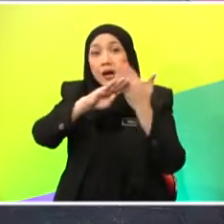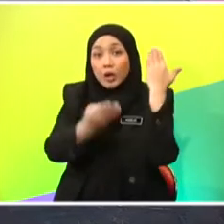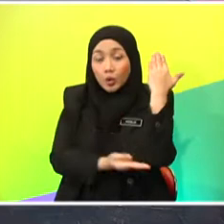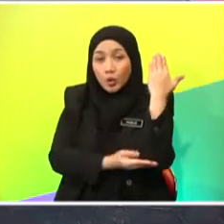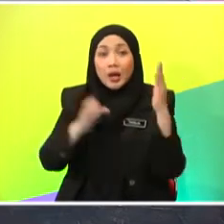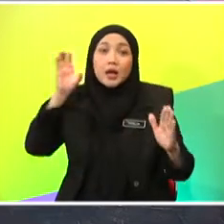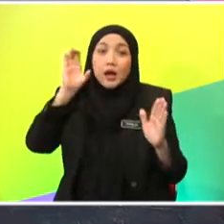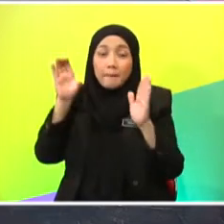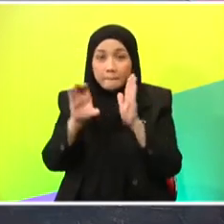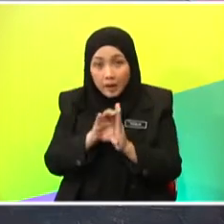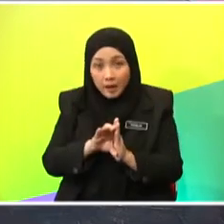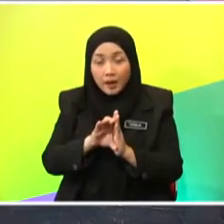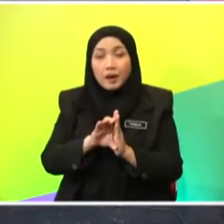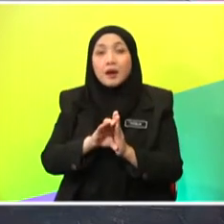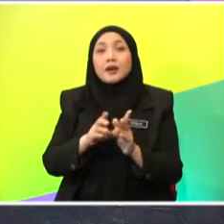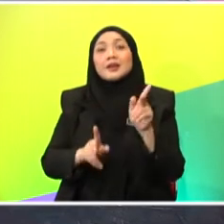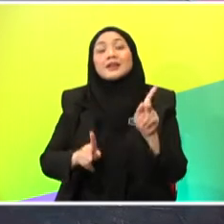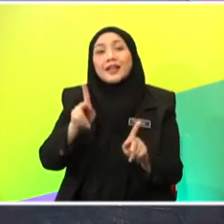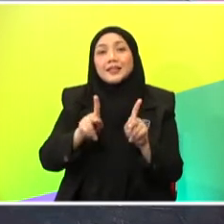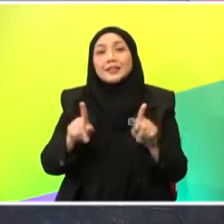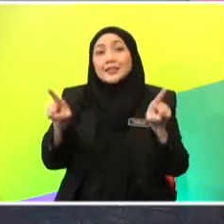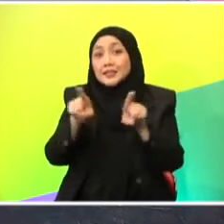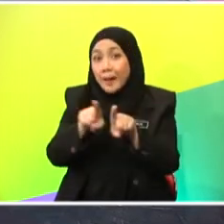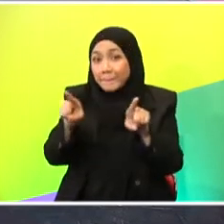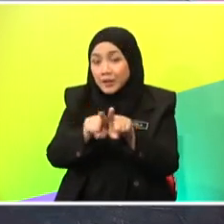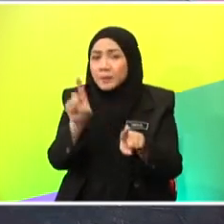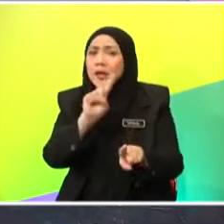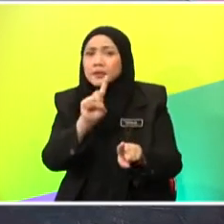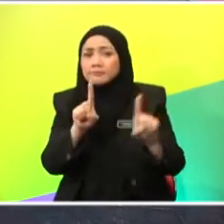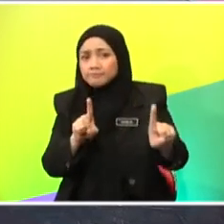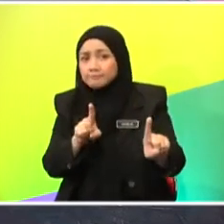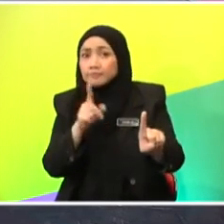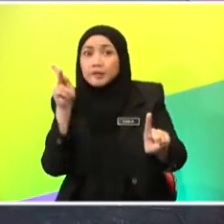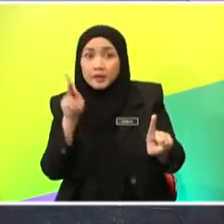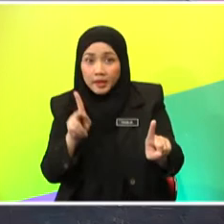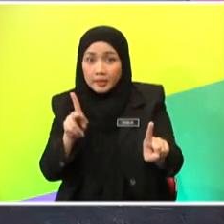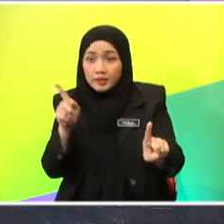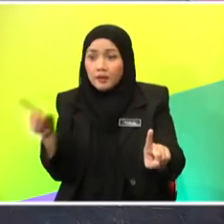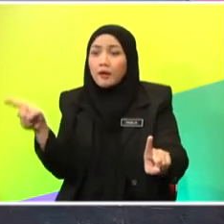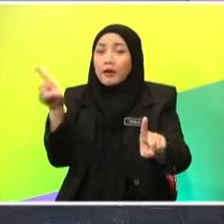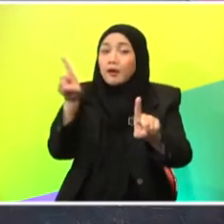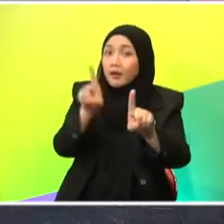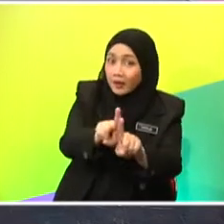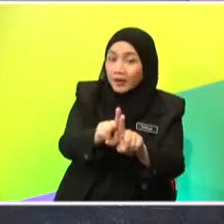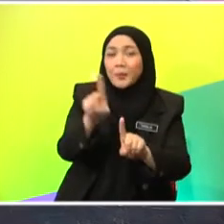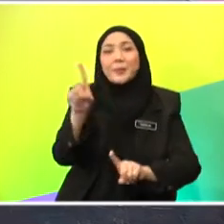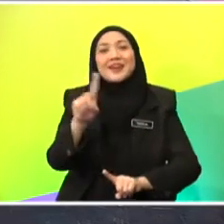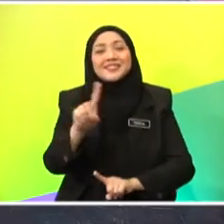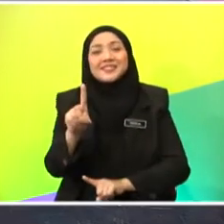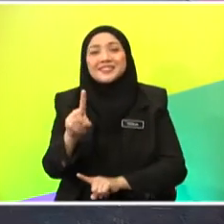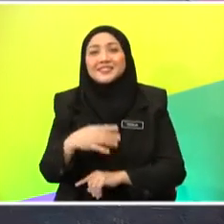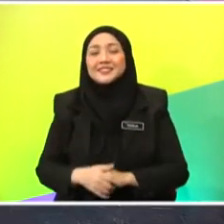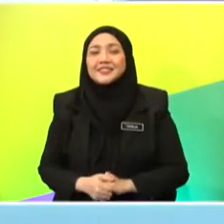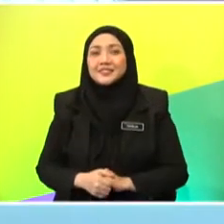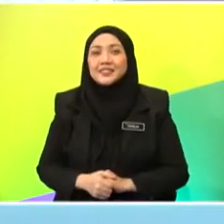terpakai jika motret teman-temannya berkumpul dicoret tengok Yani jhhuh sampai dari punya one biru